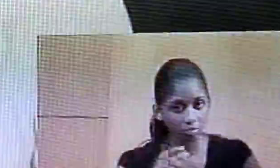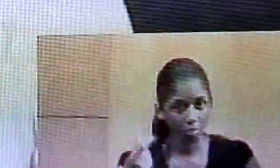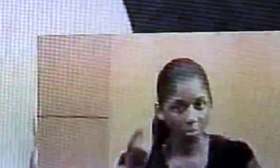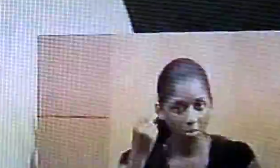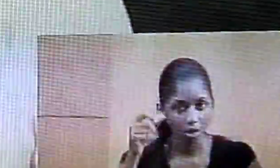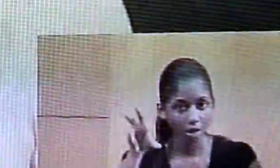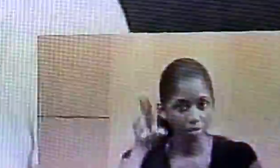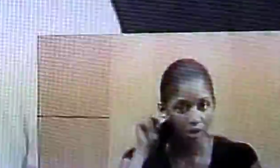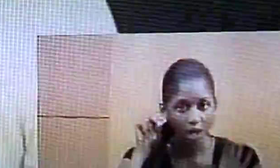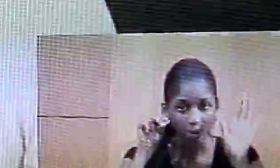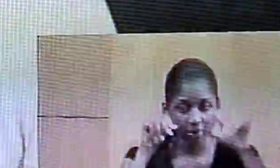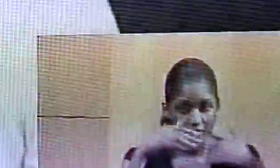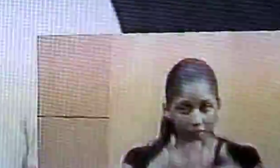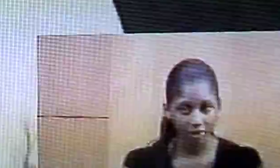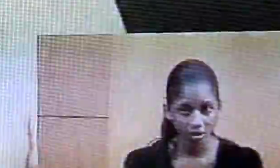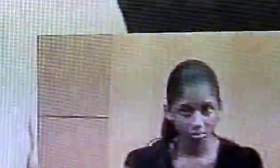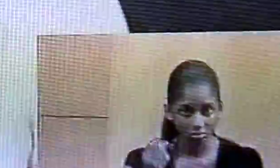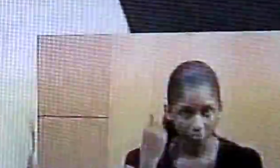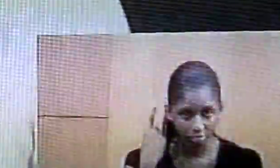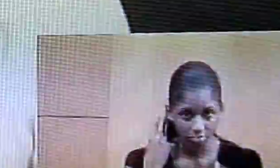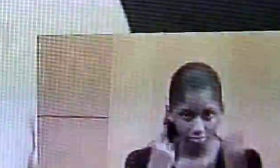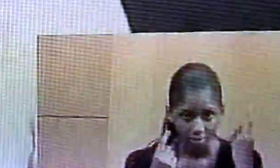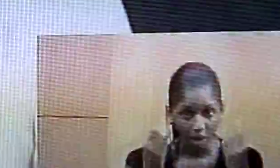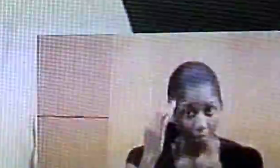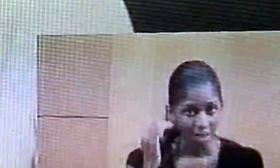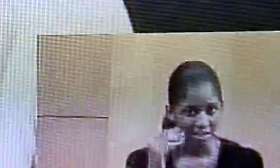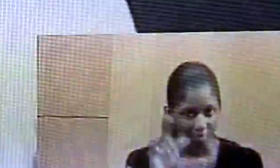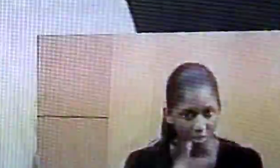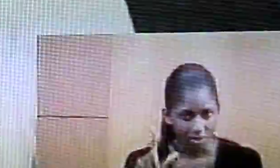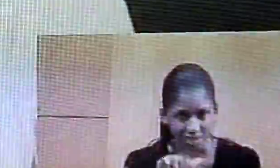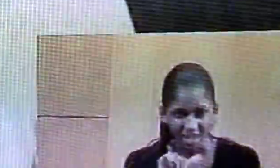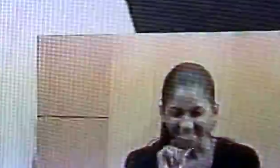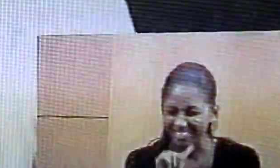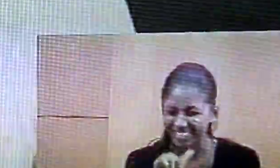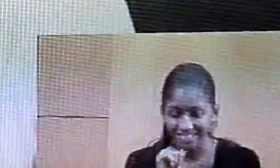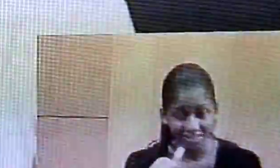sortie de l'autre. En tout cas, visiblement, Mme Landi n'a rien